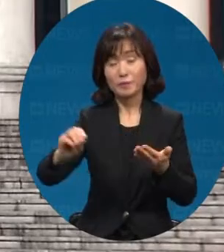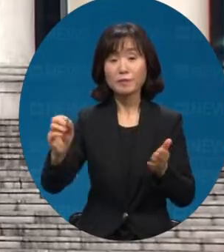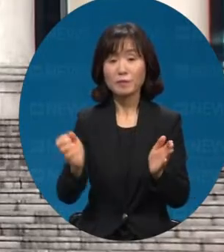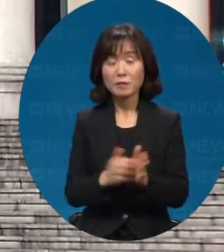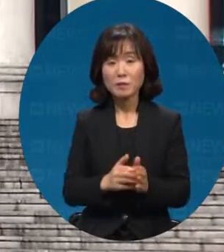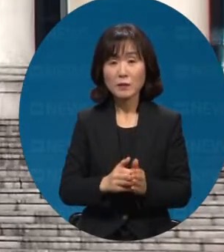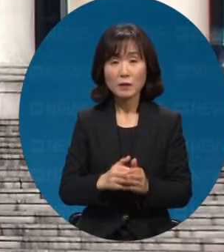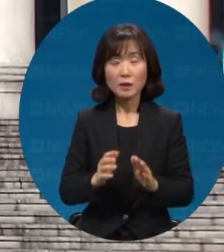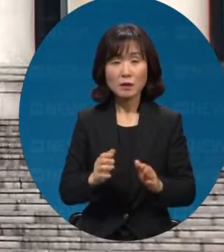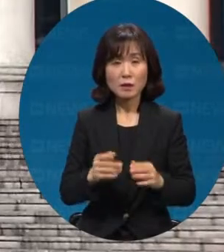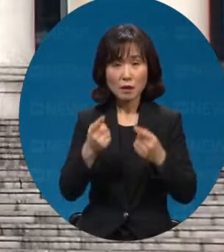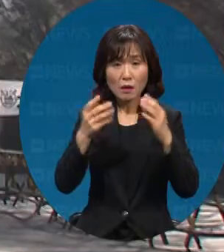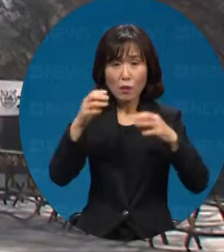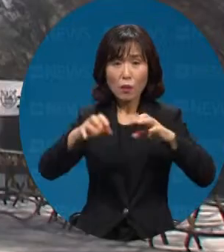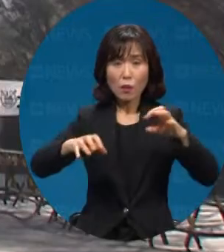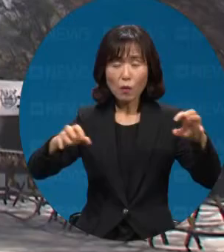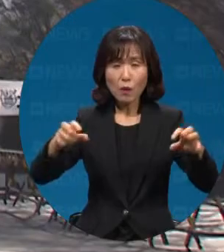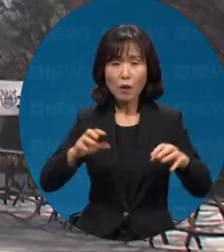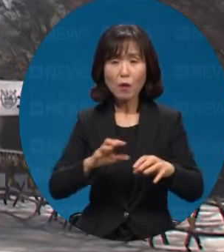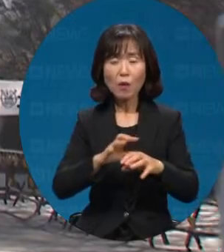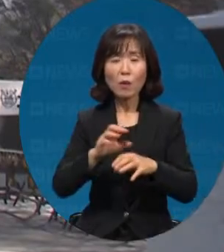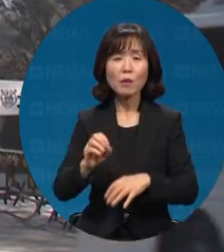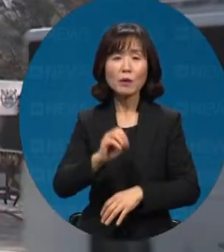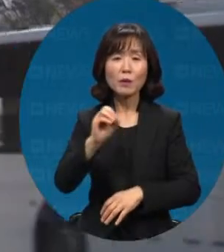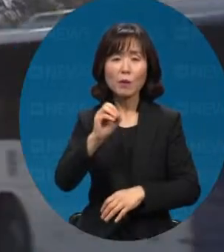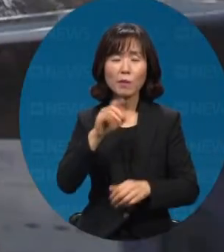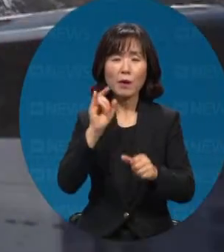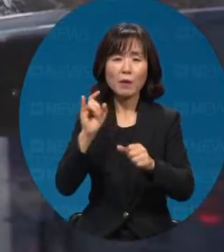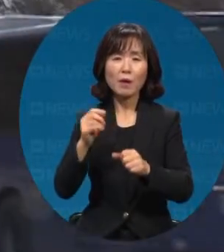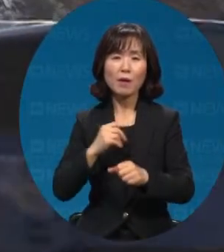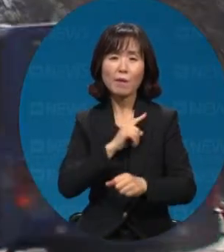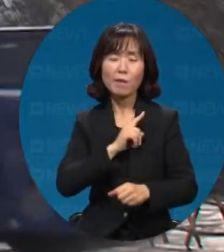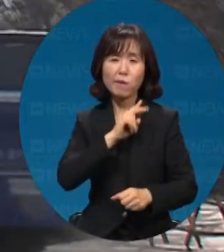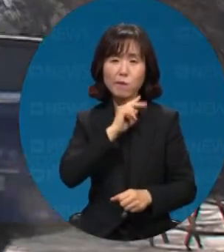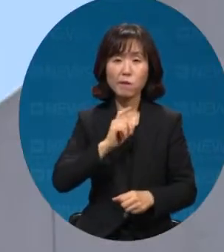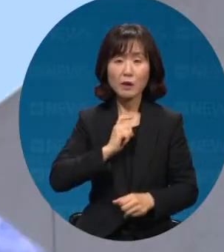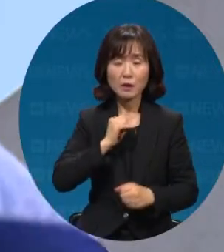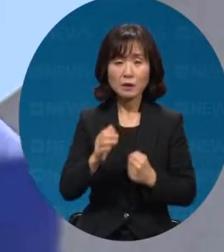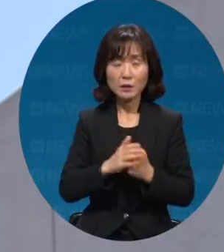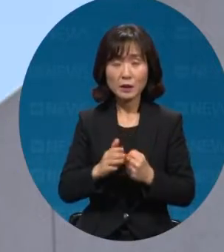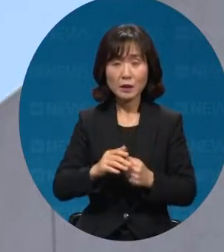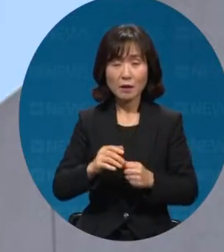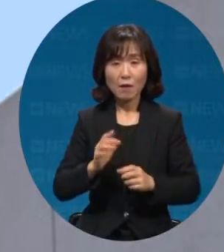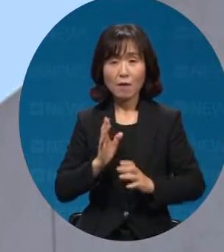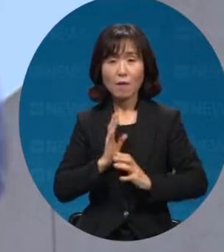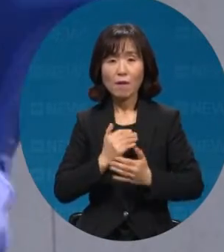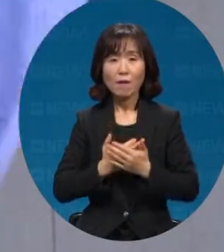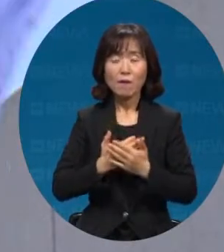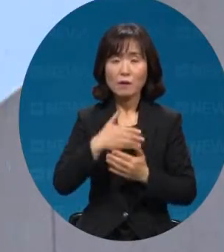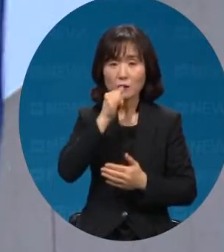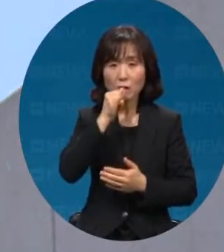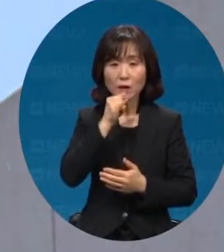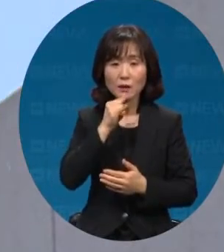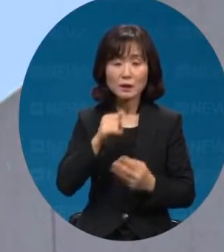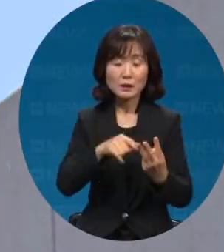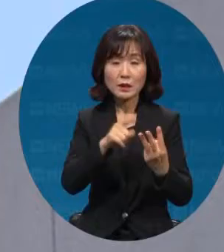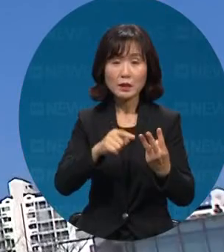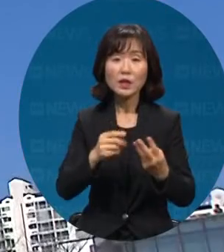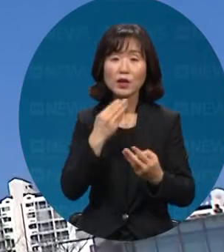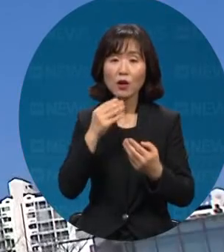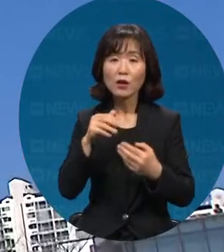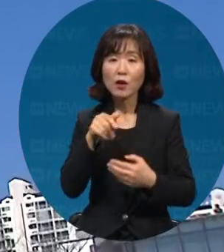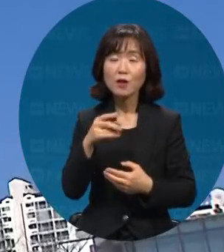나오면서 대학가방 역에 비상이 걸렸습니다이 학생들은 각각 경희대와 서울대 한국외대의 달리는 것으로